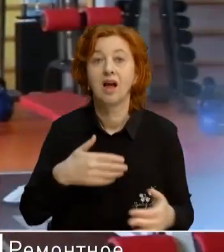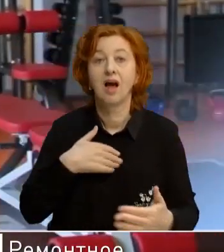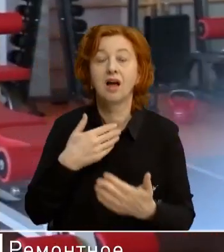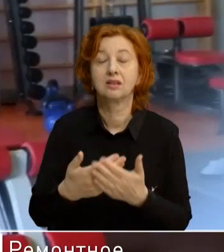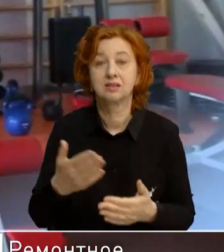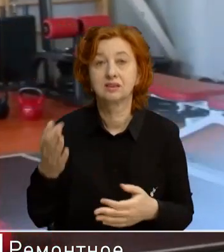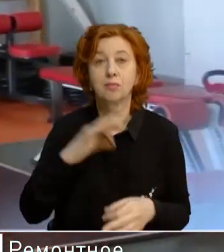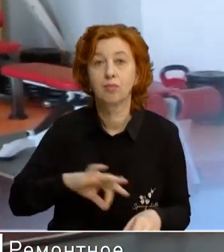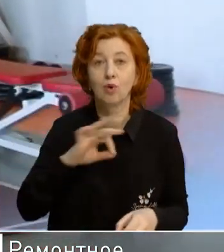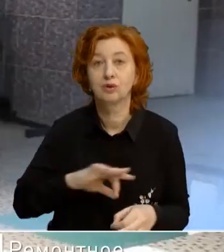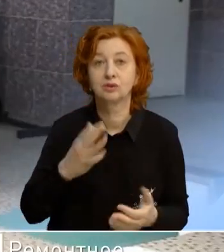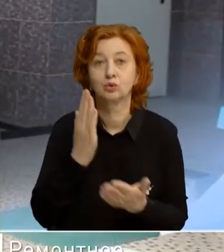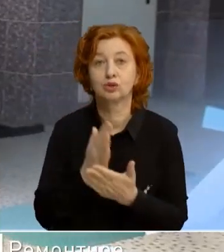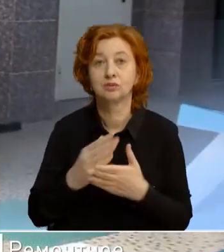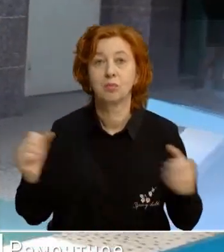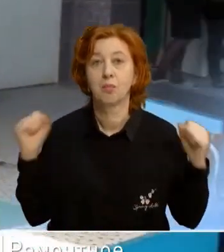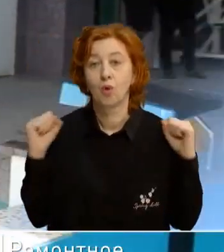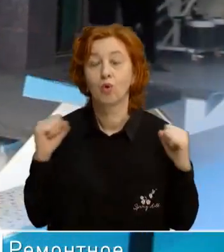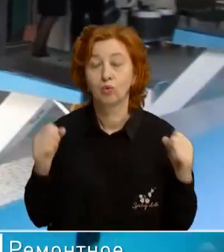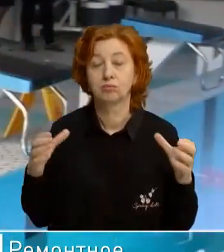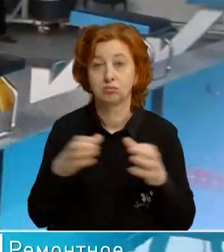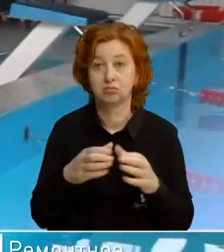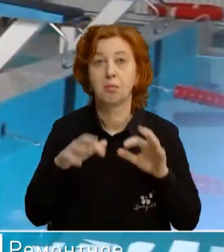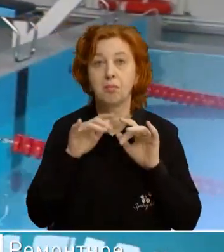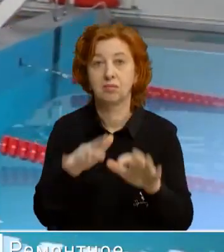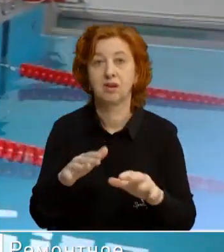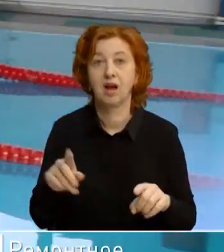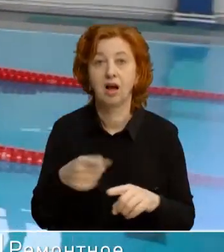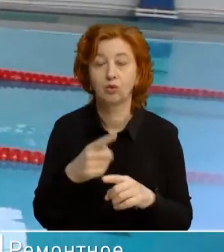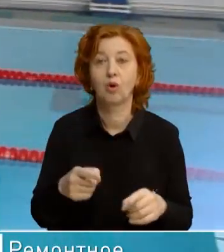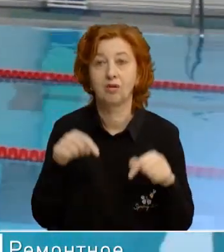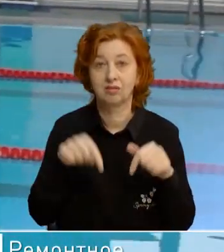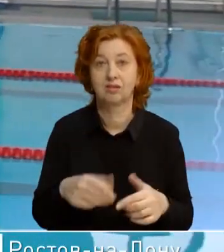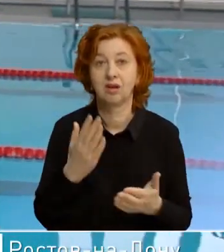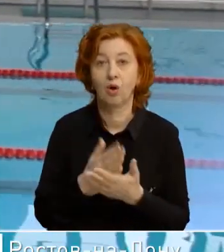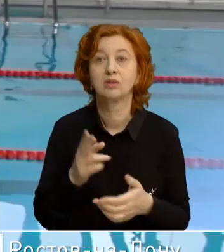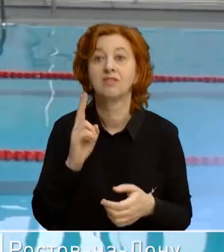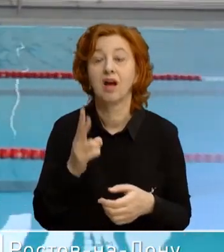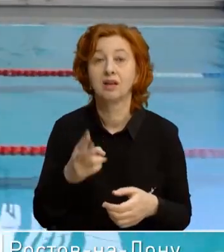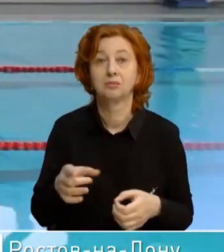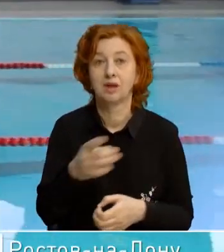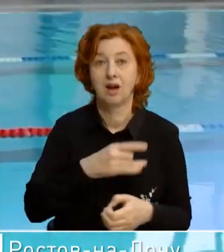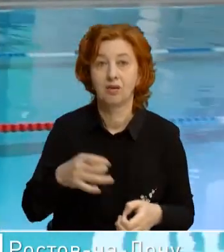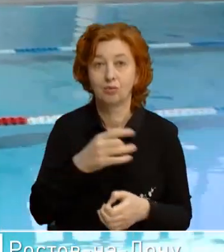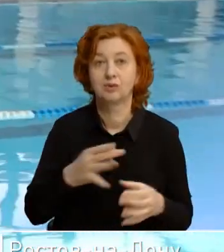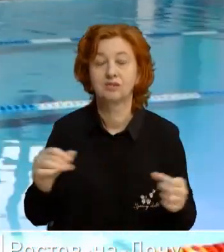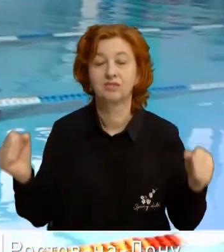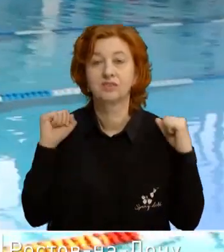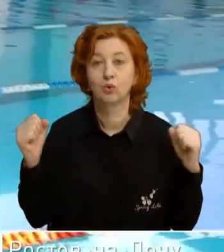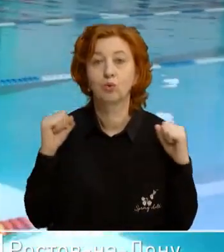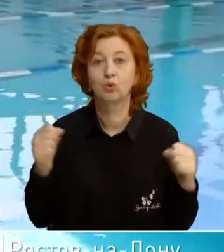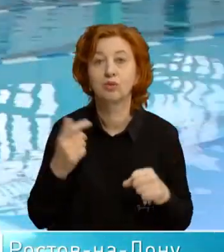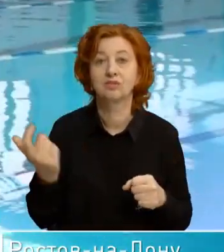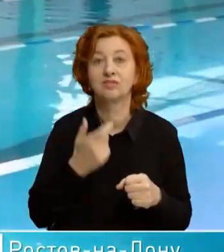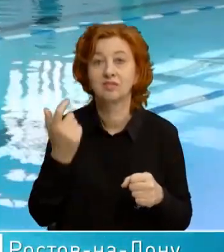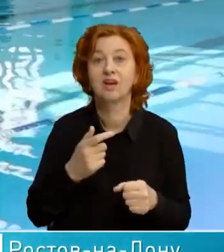активное использование существующей спортивной инфраструктуры. Например, в Кагальницком районе с 2017 года действует